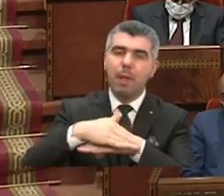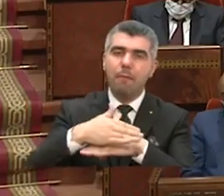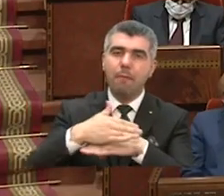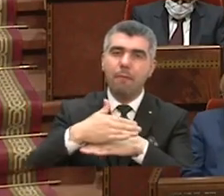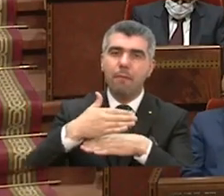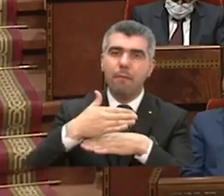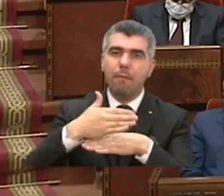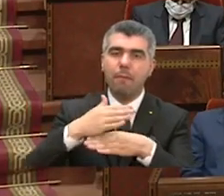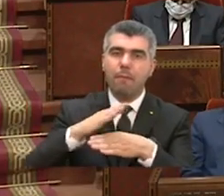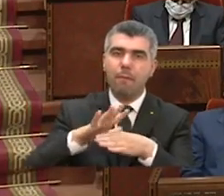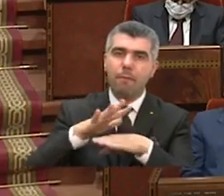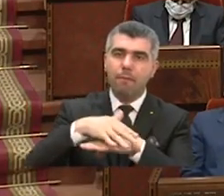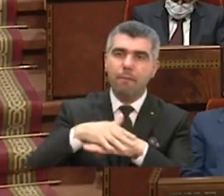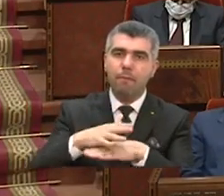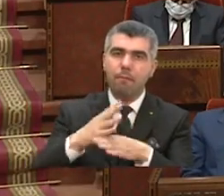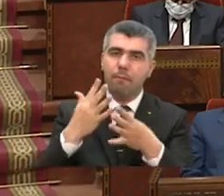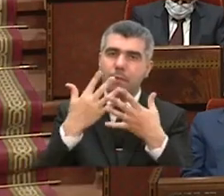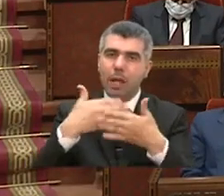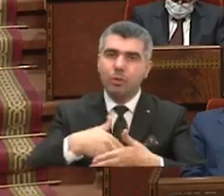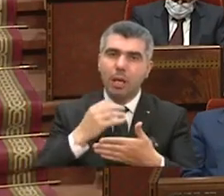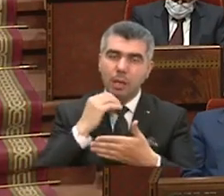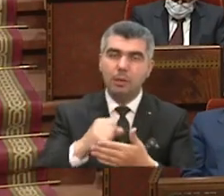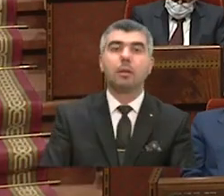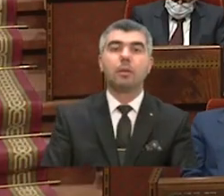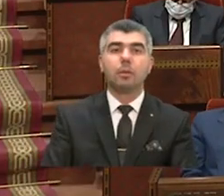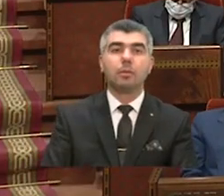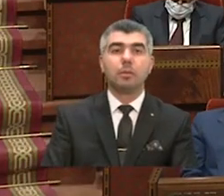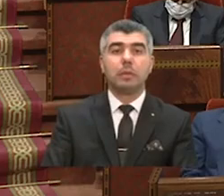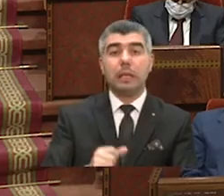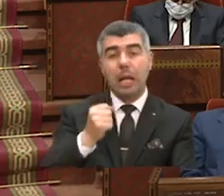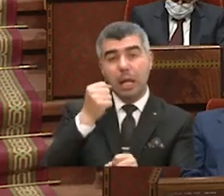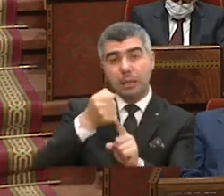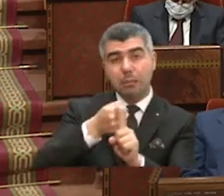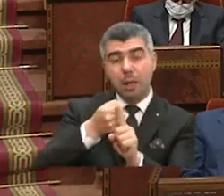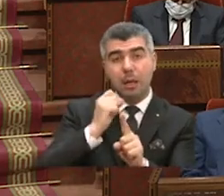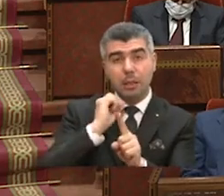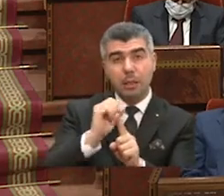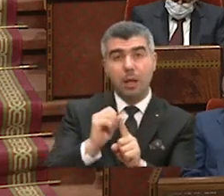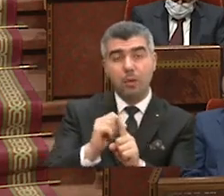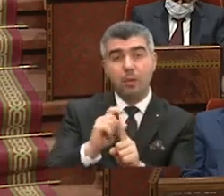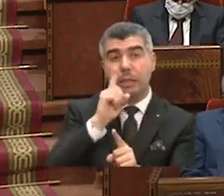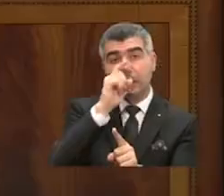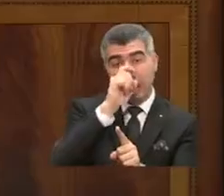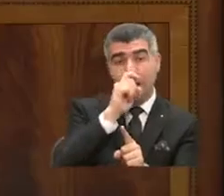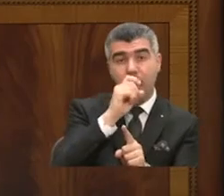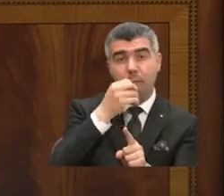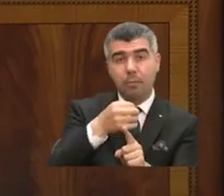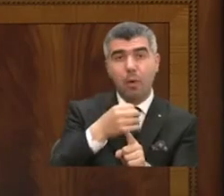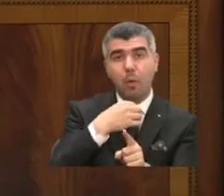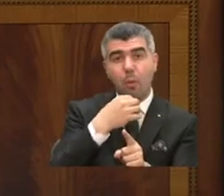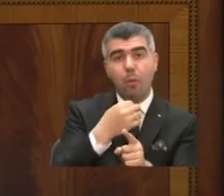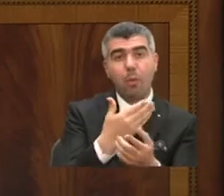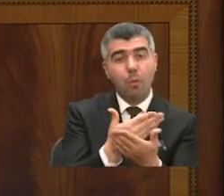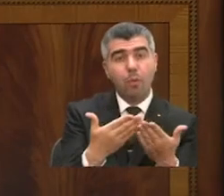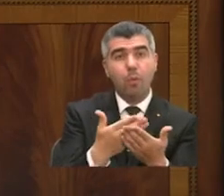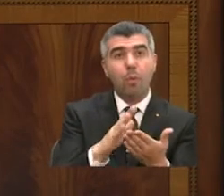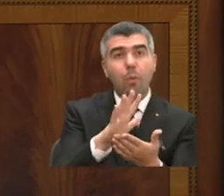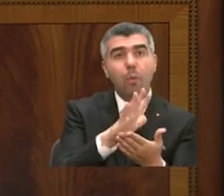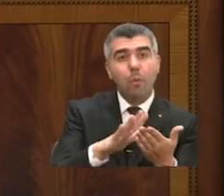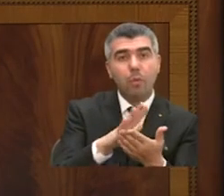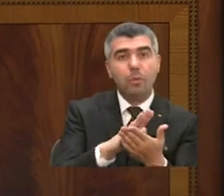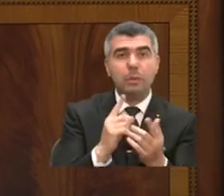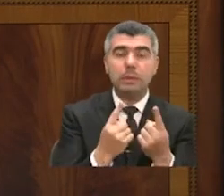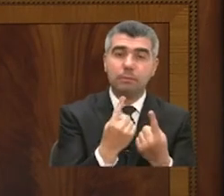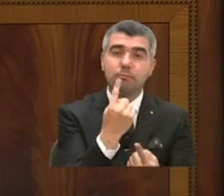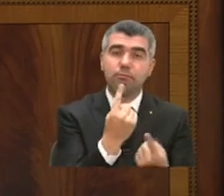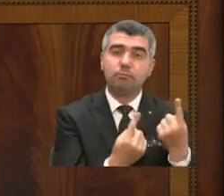عن القيام بمهامها، في حين تشكل مجموعة من المراكز الأولية صحاري صحية تفتقد